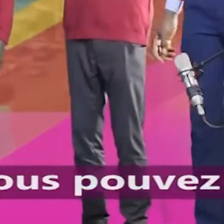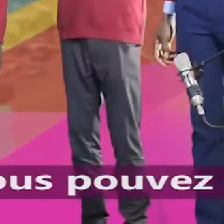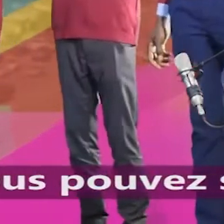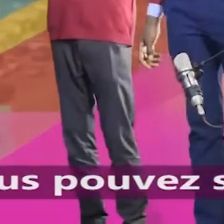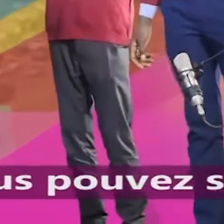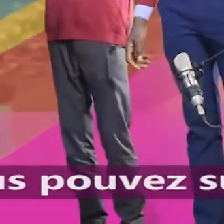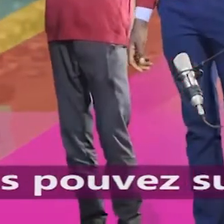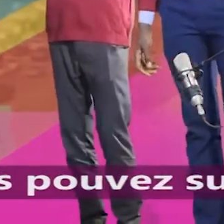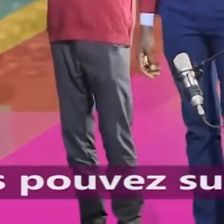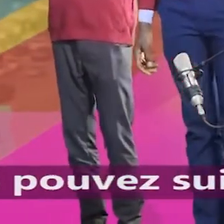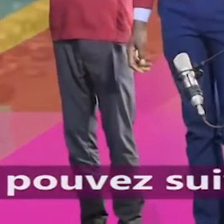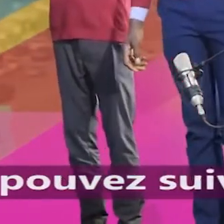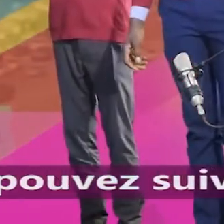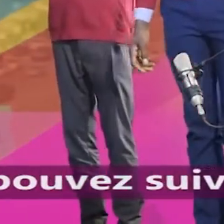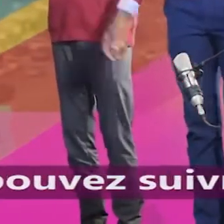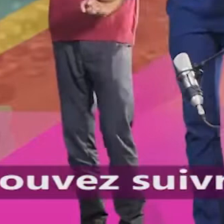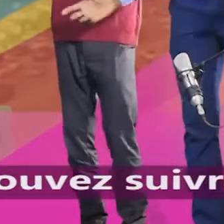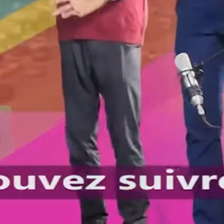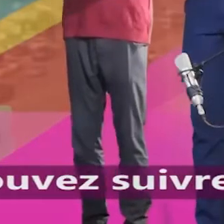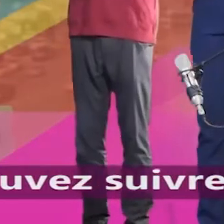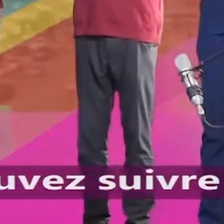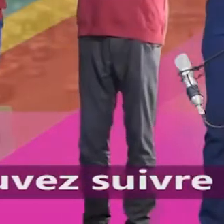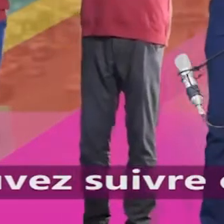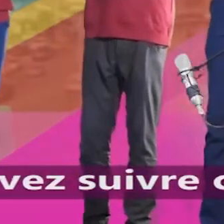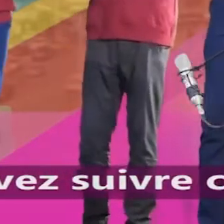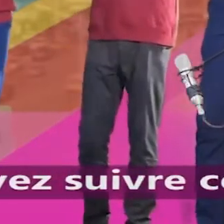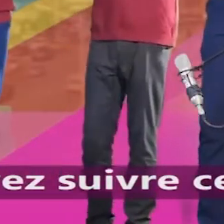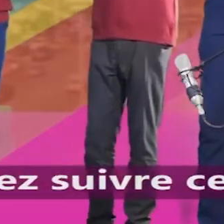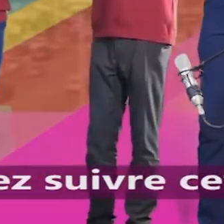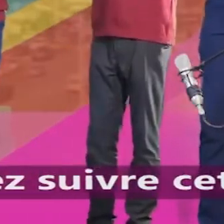tegida Bakundi hila